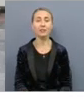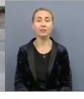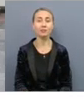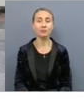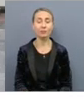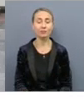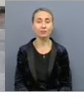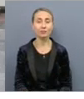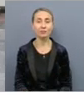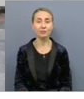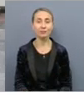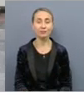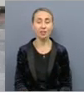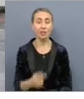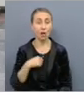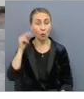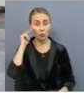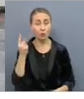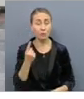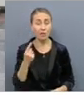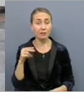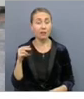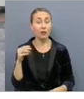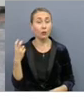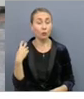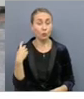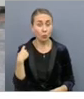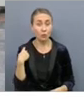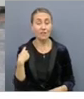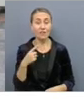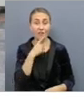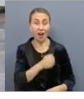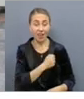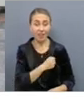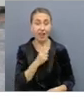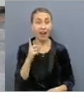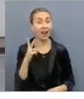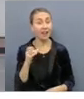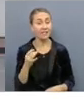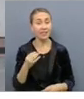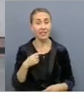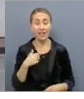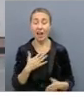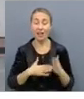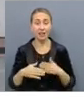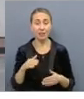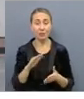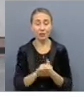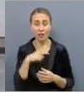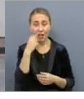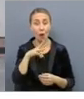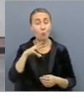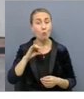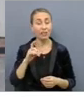платформой. Я учусь на первом курсе военной кафедры. Для меня эта встреча важна. Я рад, что познакомился с такой личностью, как Мухтар